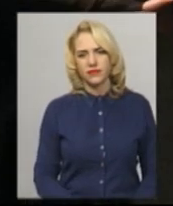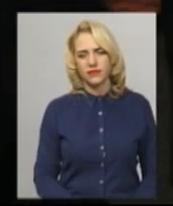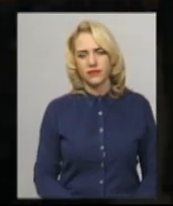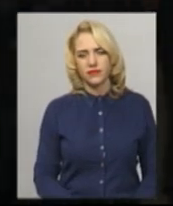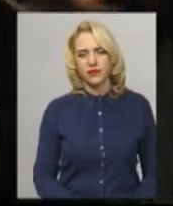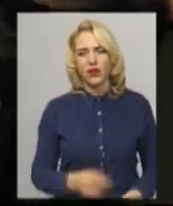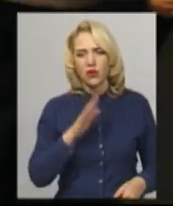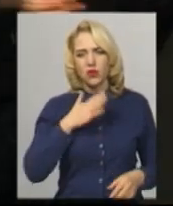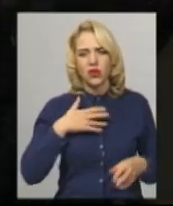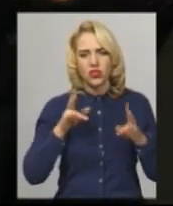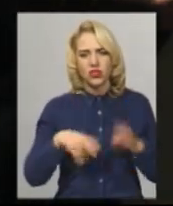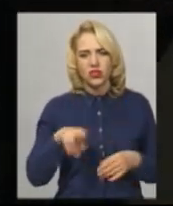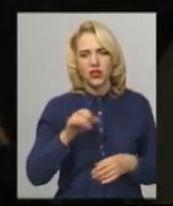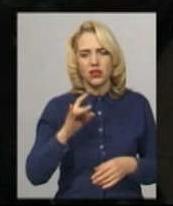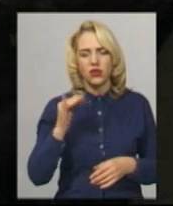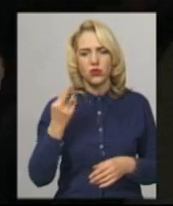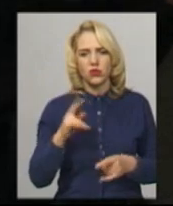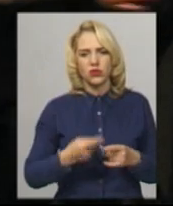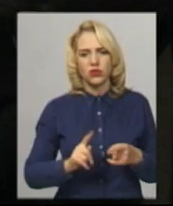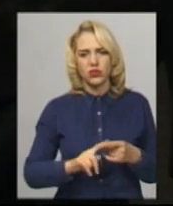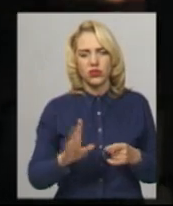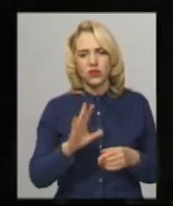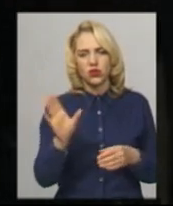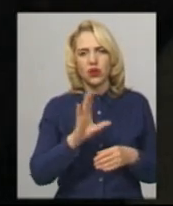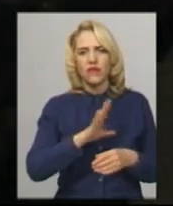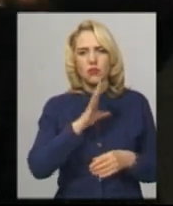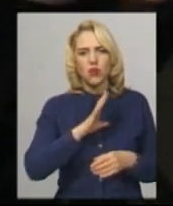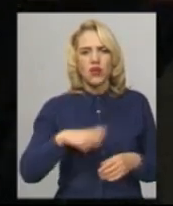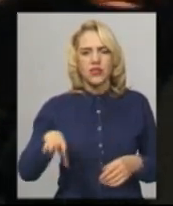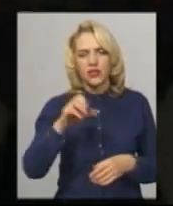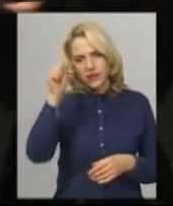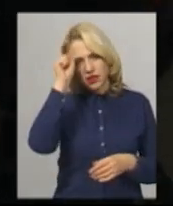Дарусі, що буває за всі гріхи на цьому